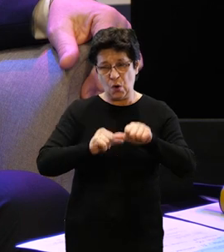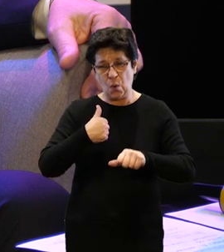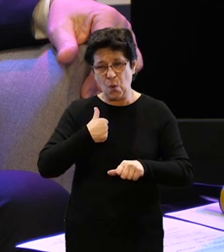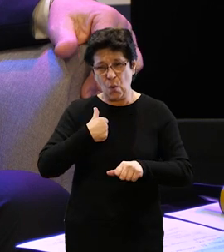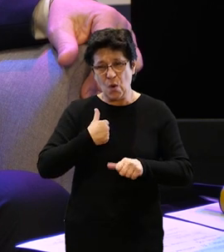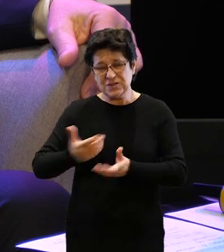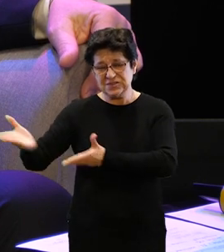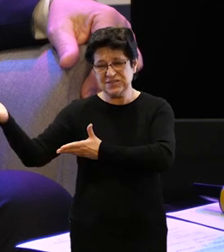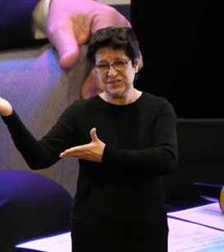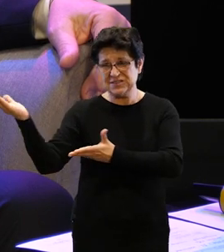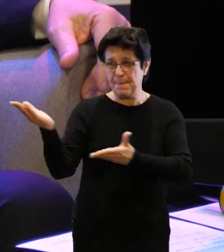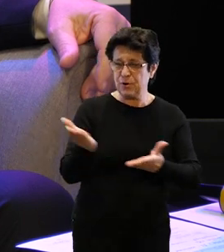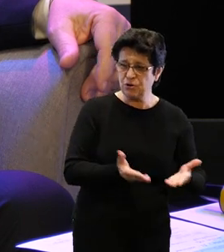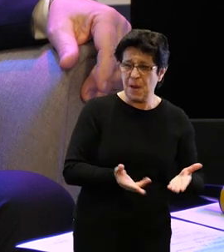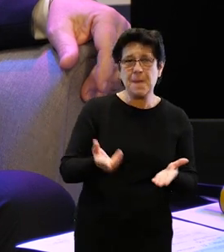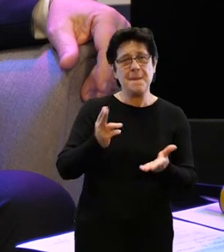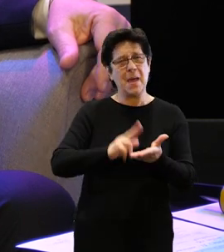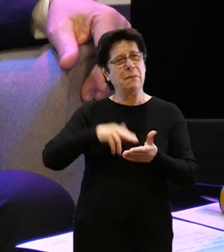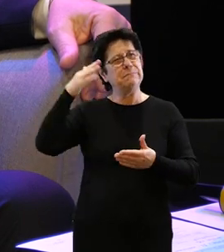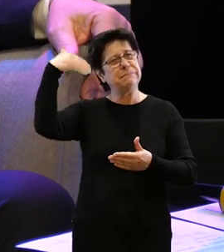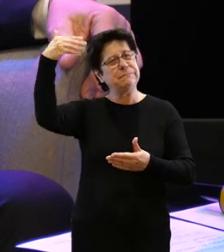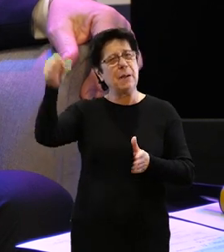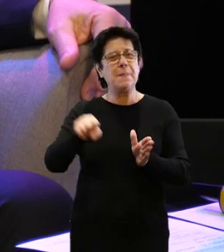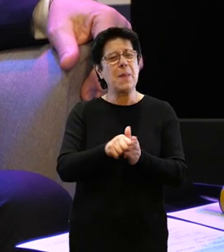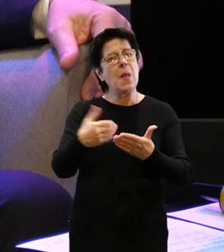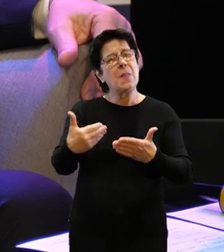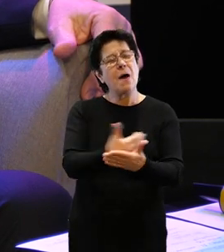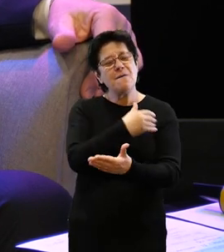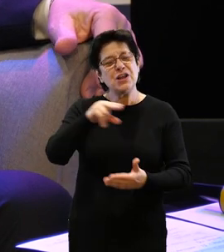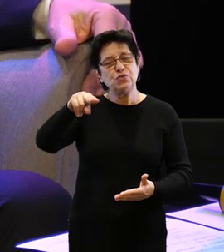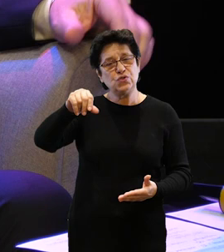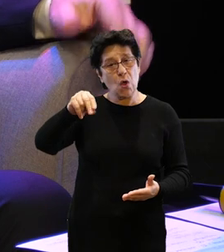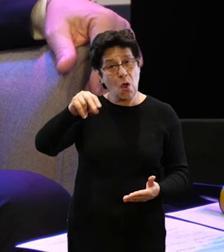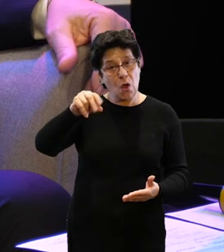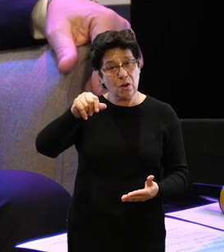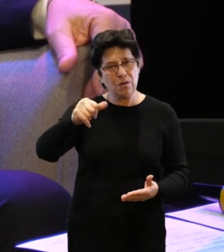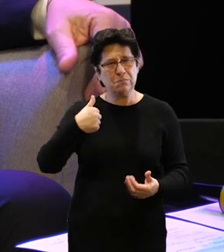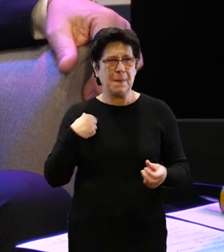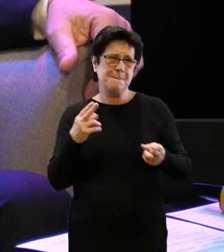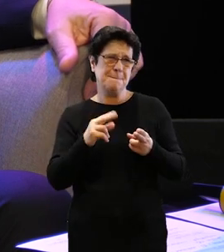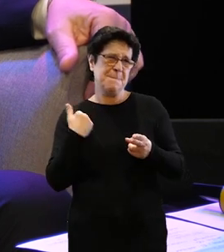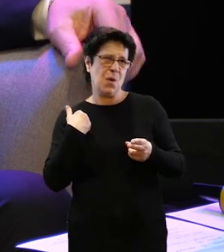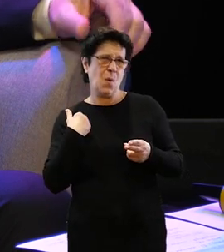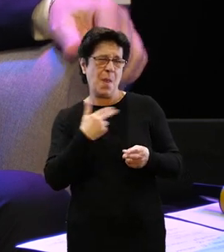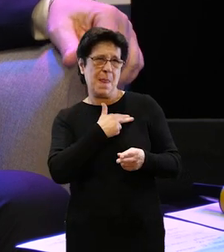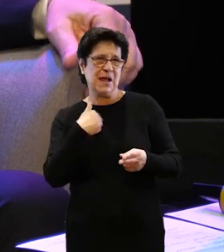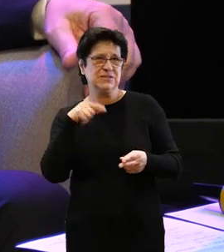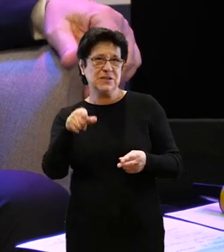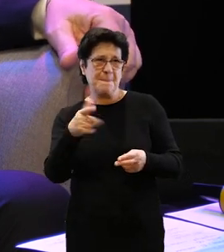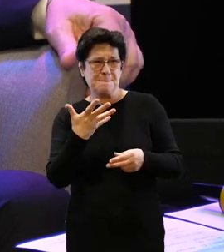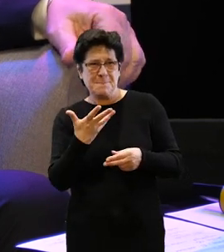do na takie Sympozjum do Nowej Soli i tam się spotkaliśmy było nas tam prawie 50